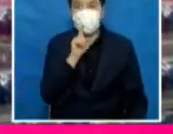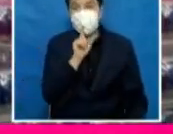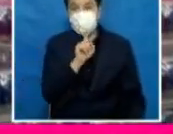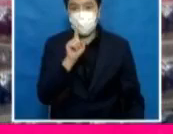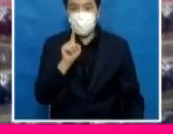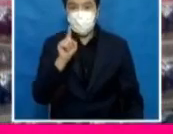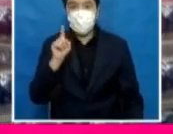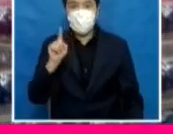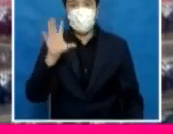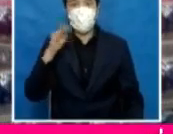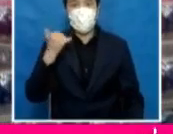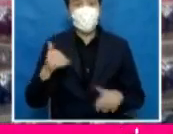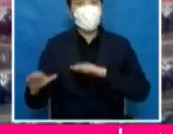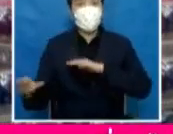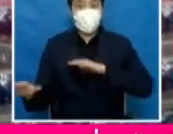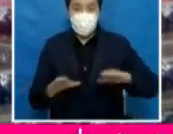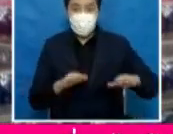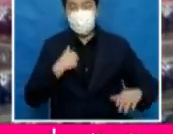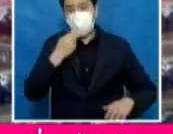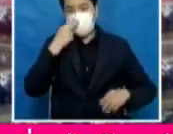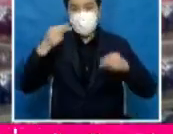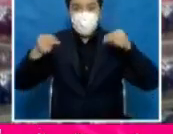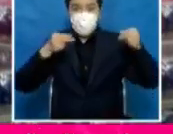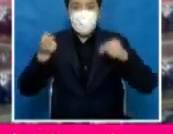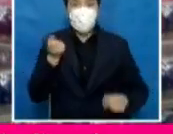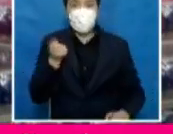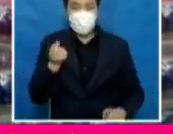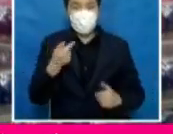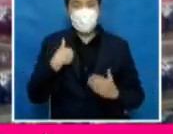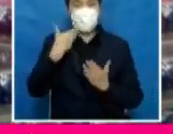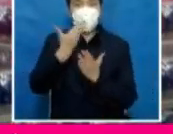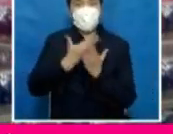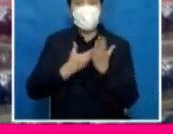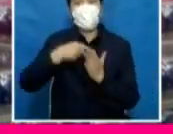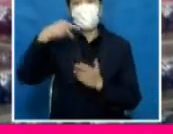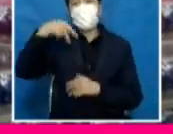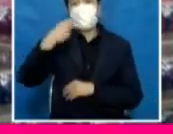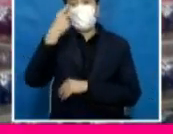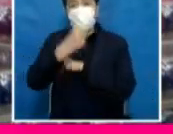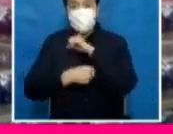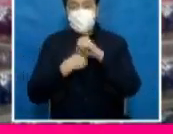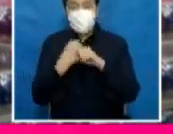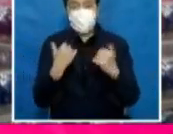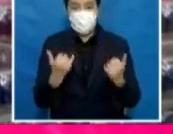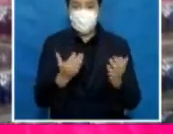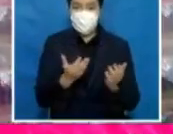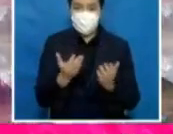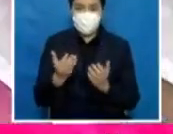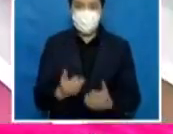อนนี้พร้อมแล้วนะคะขอเชิญรับชมการถ่ายทอดสดการออกรางวัลสลากออมสินพิเศษ2ปีได้เลยค่ะ